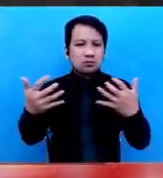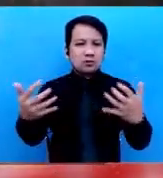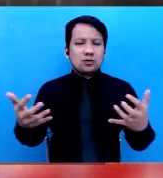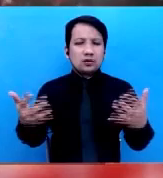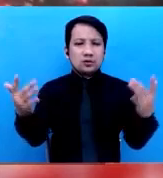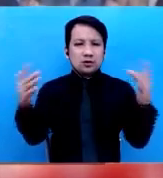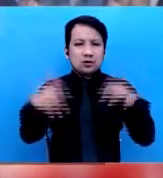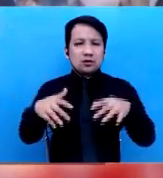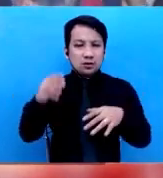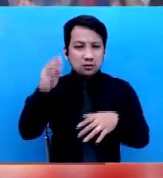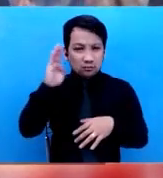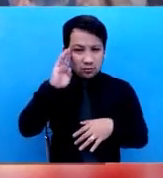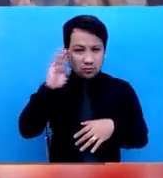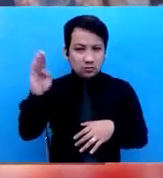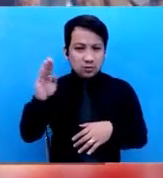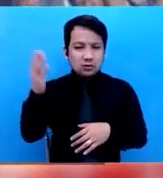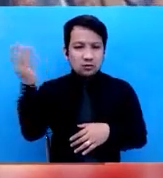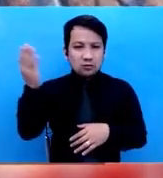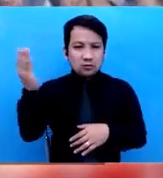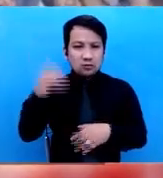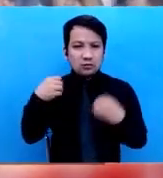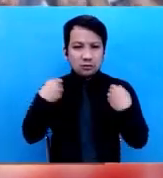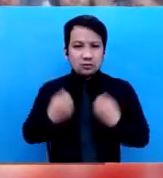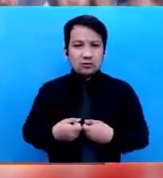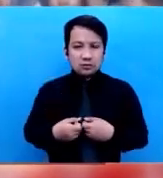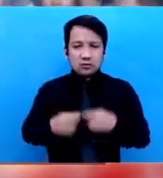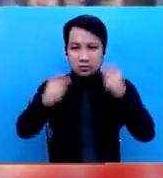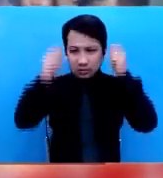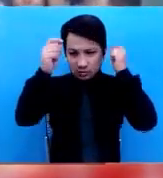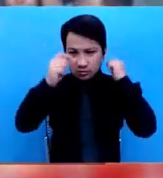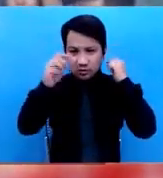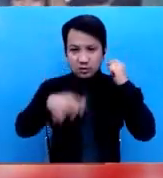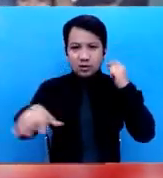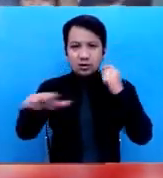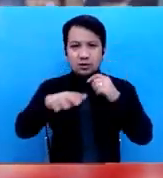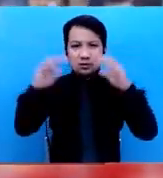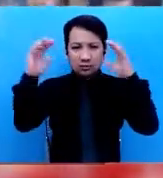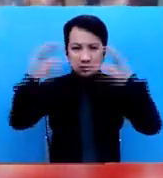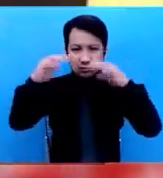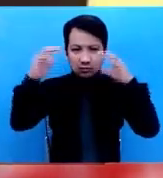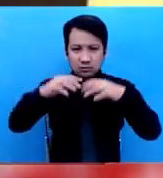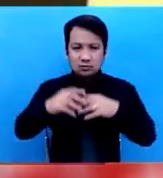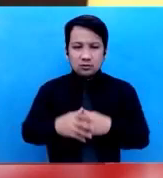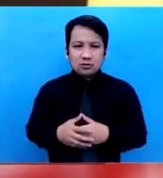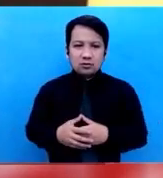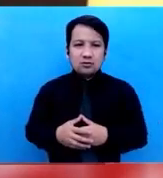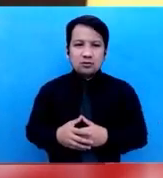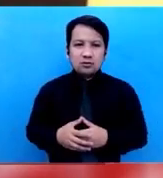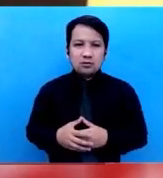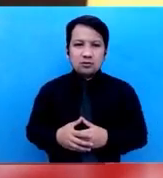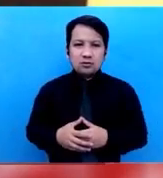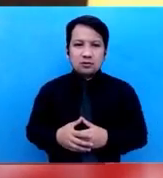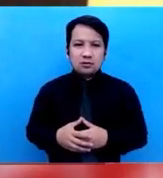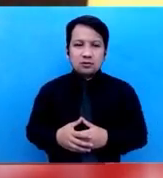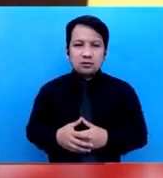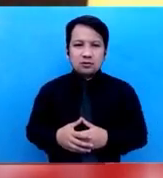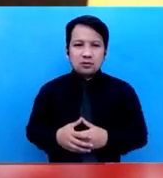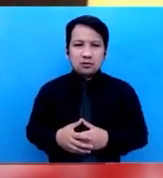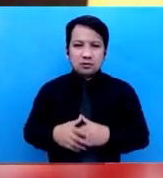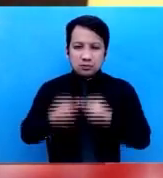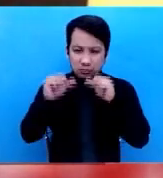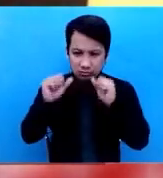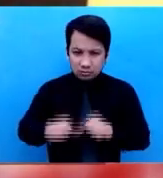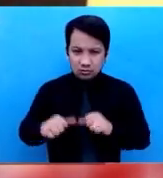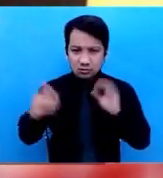Marcos Jr. nagtalumpati ng nakajacket at sombrero sa gitna ng ulan. Kapit-bisig tayong mga Pilipino, kaya nating